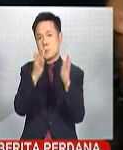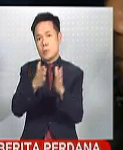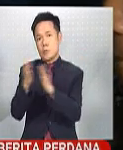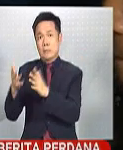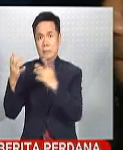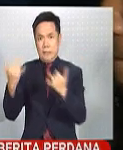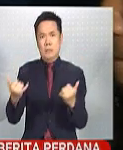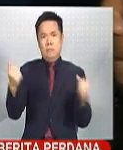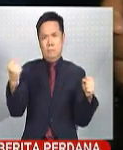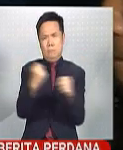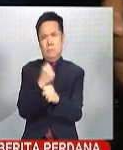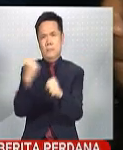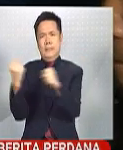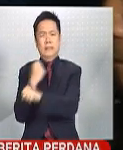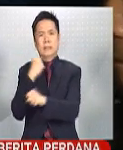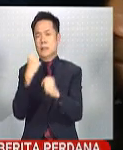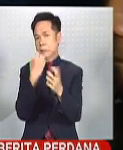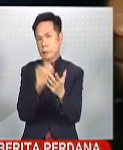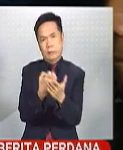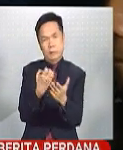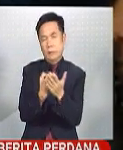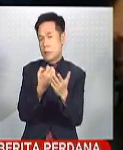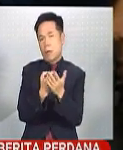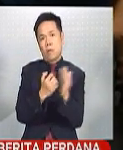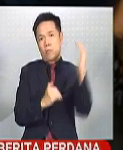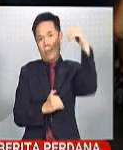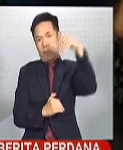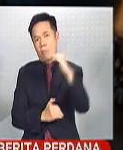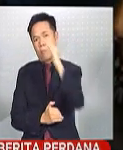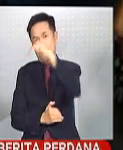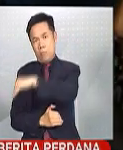berdepan cabaran ekonomi semasa.